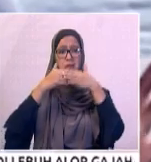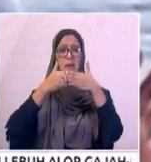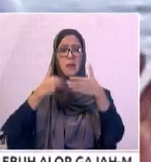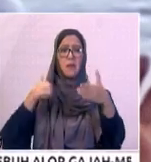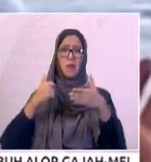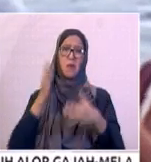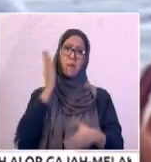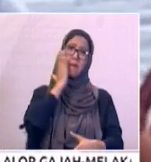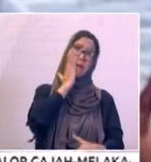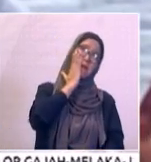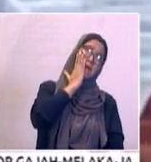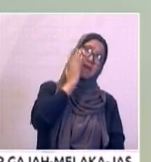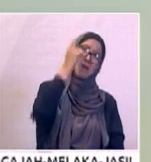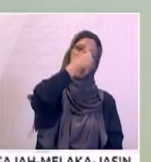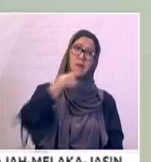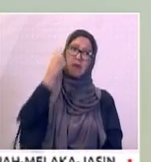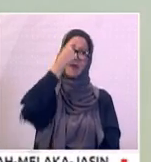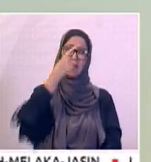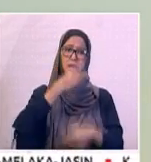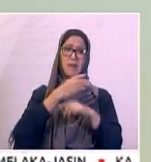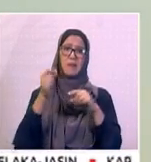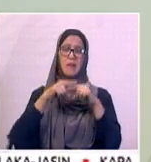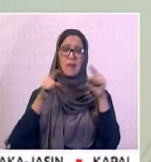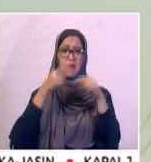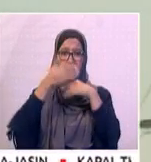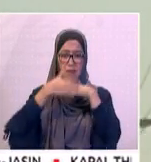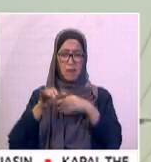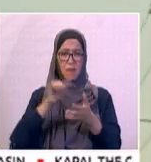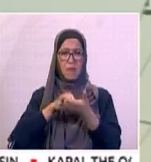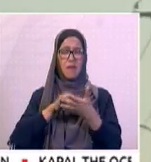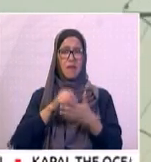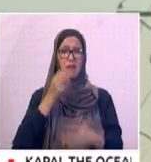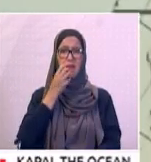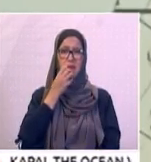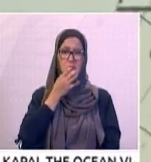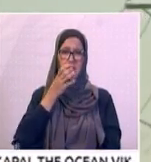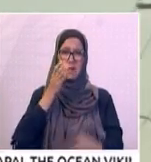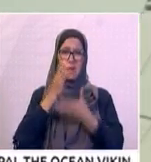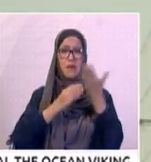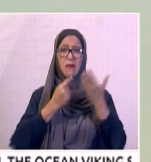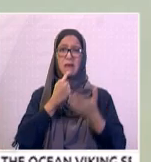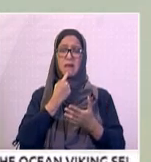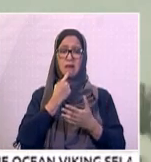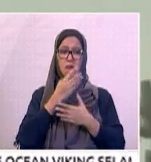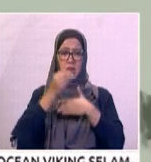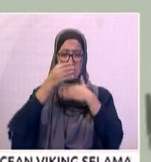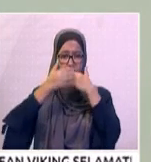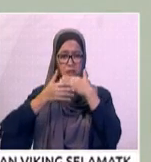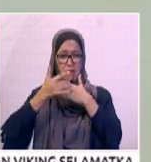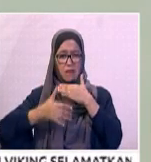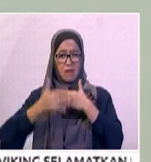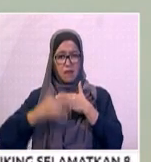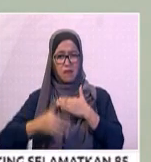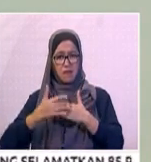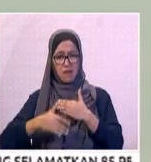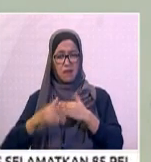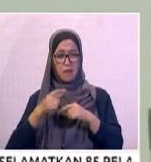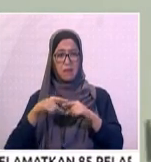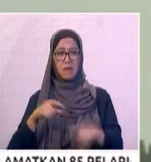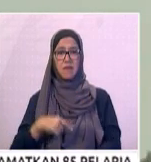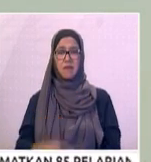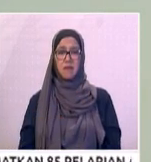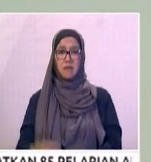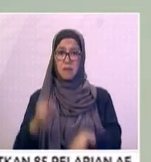mukanya. Akibat kesilapan itu, dia mengalami bengkak di bahagian dagu dan turut mengalami pendarahan. Pengguna jalan raya terkejut